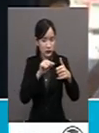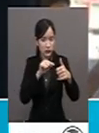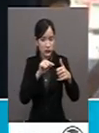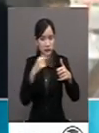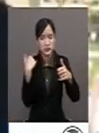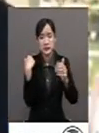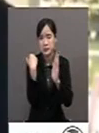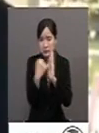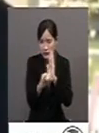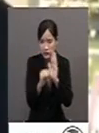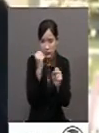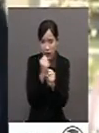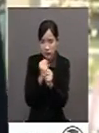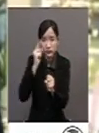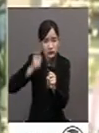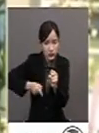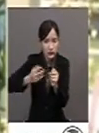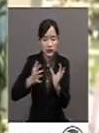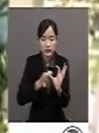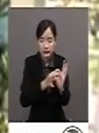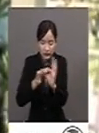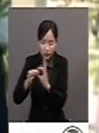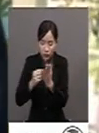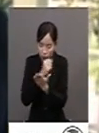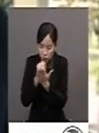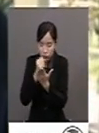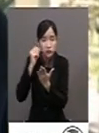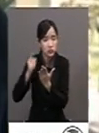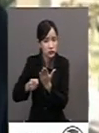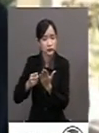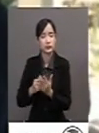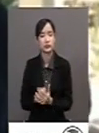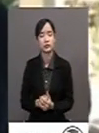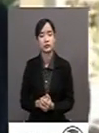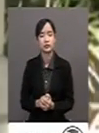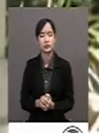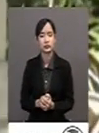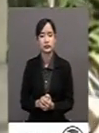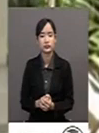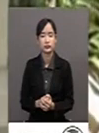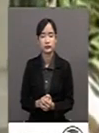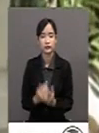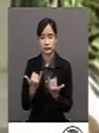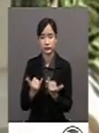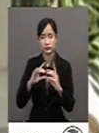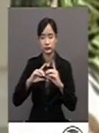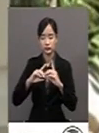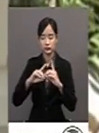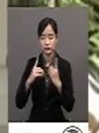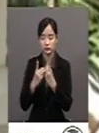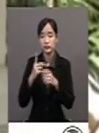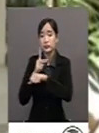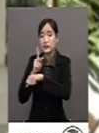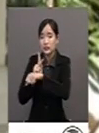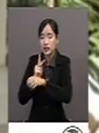มีความผิดจริงแล้วก็เกี่ยวข้องกับคดียาเสพติดจริงๆนะครับวันนี้ทางประธานชมรมช่วยเหลือเหยื่ออาชญากรรมครับ